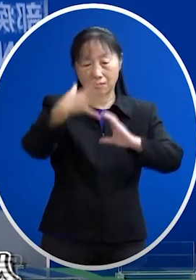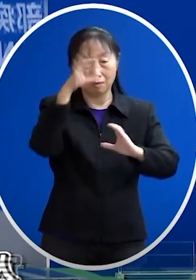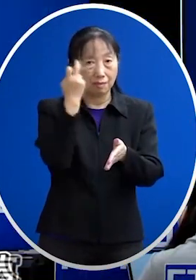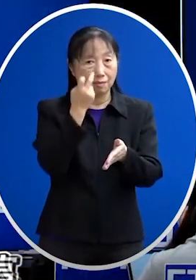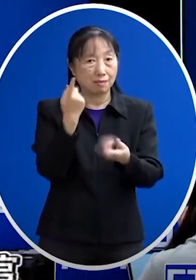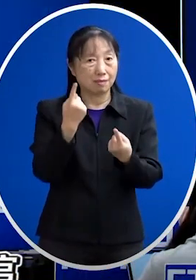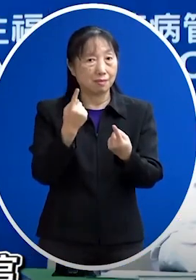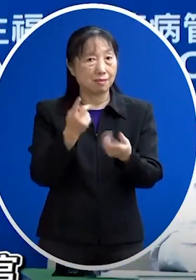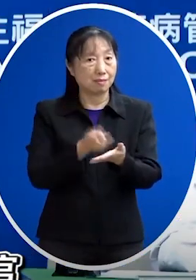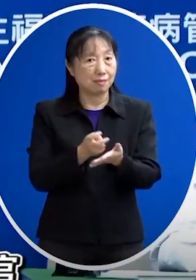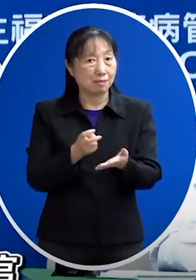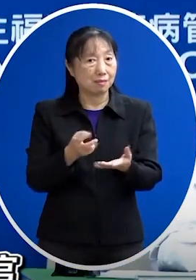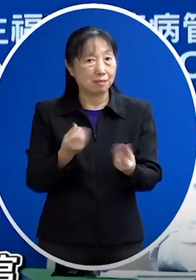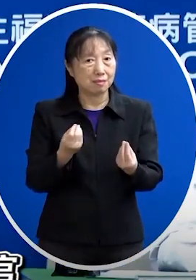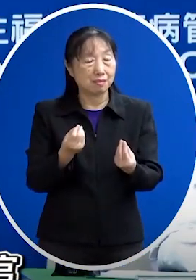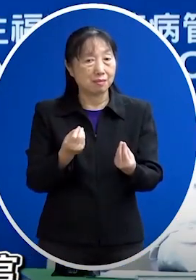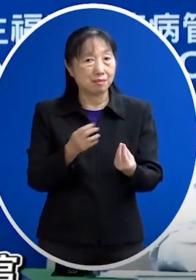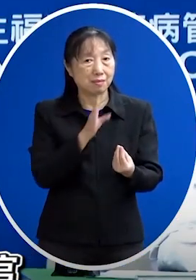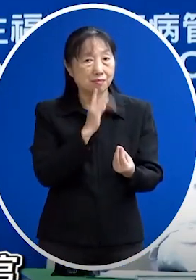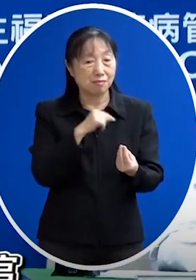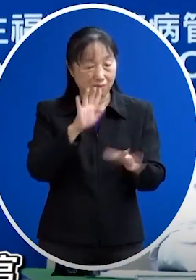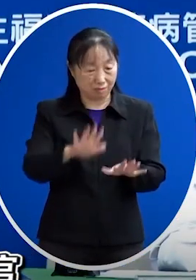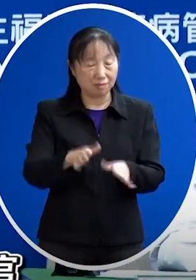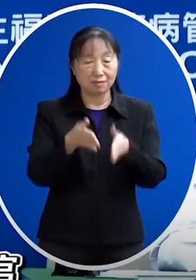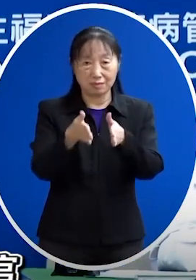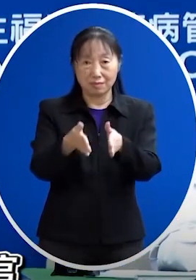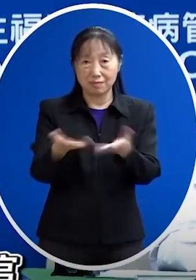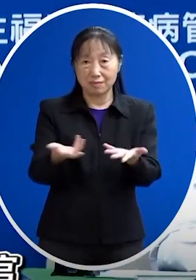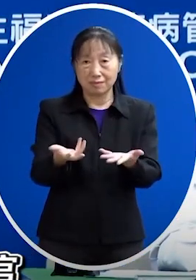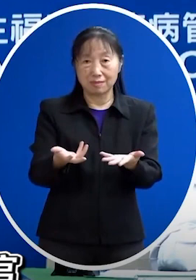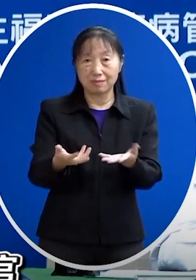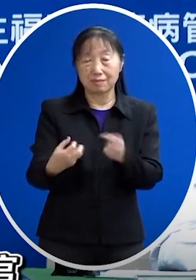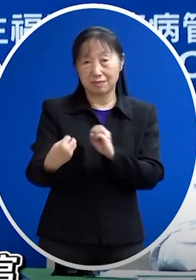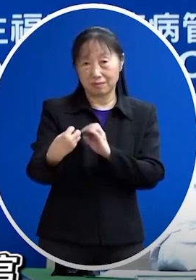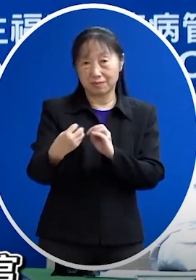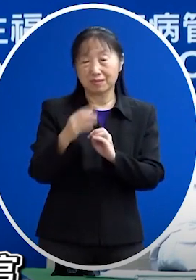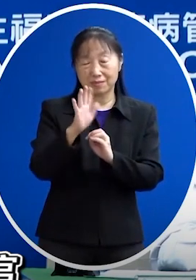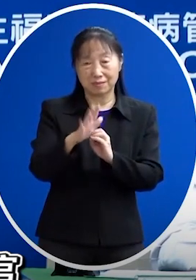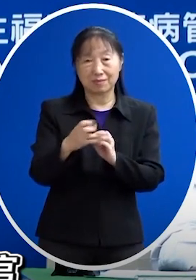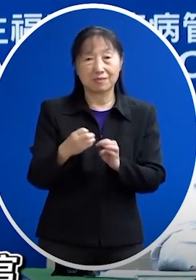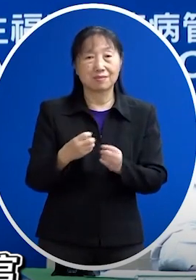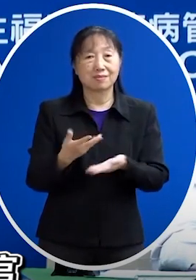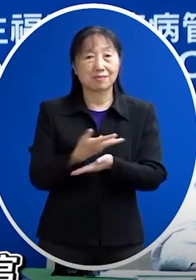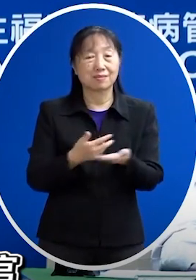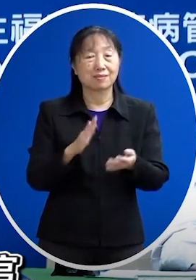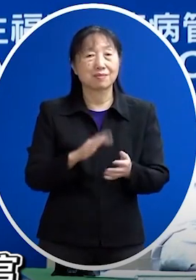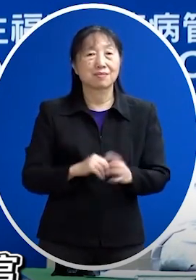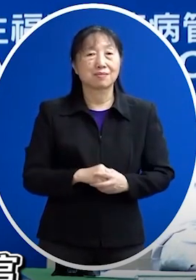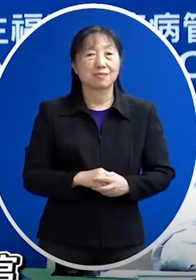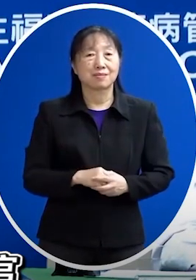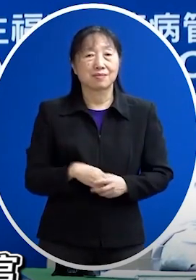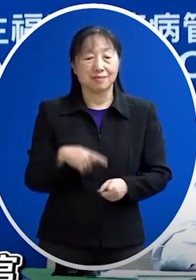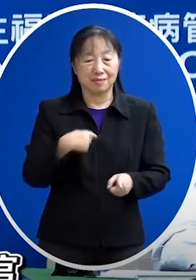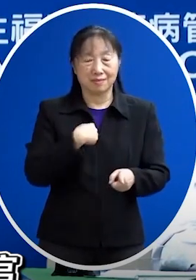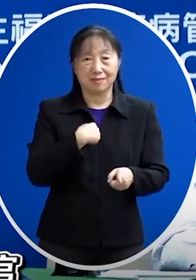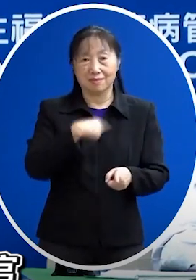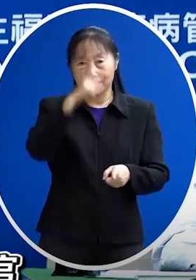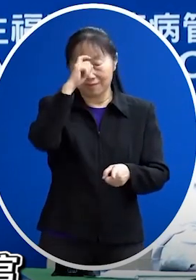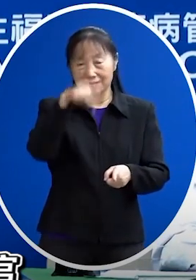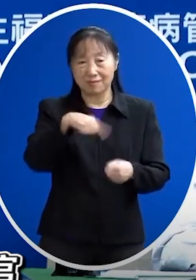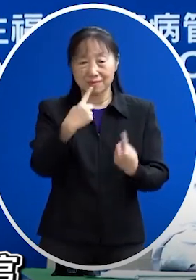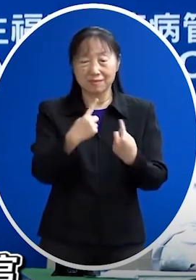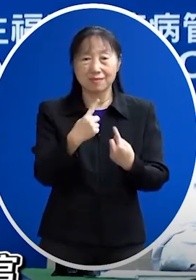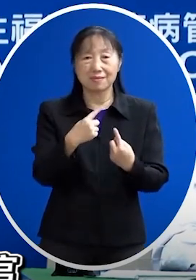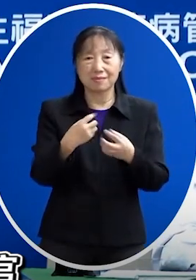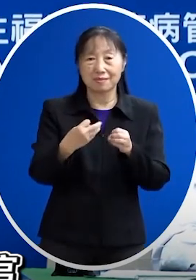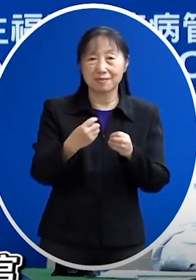了。 对，那大家就在就这一点就有一点点卡卡的啦。哦，就是当然，大家希望最顺，就